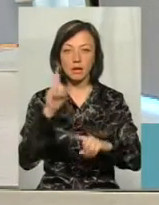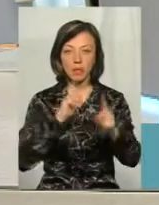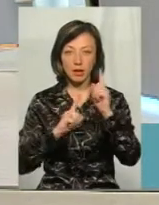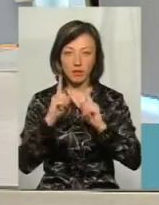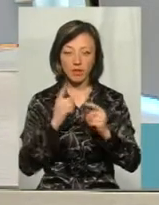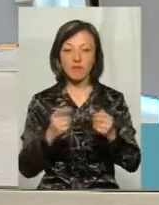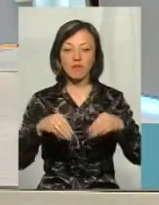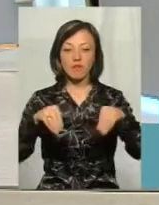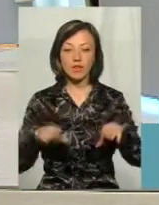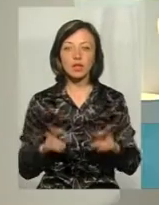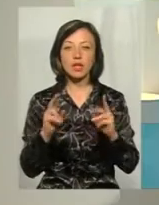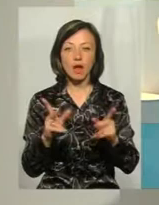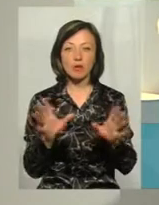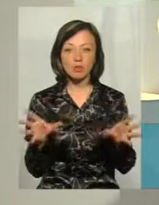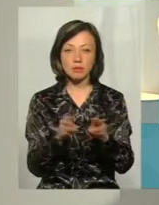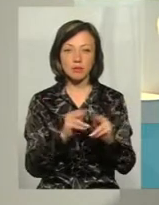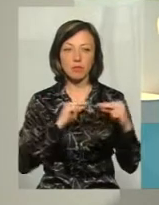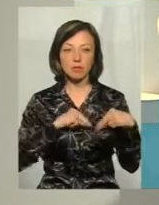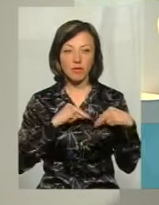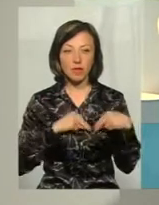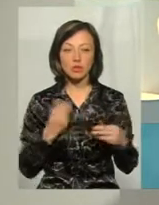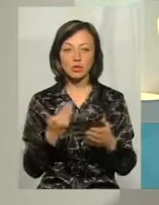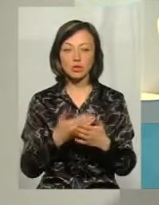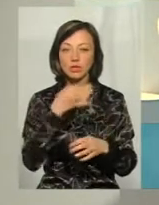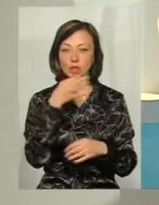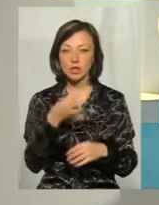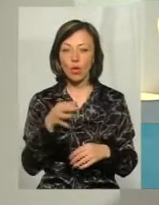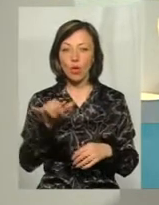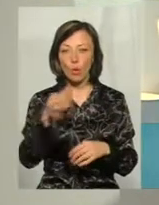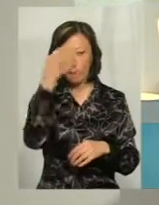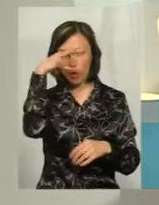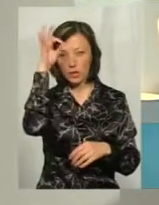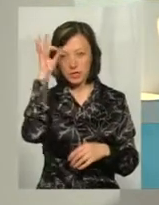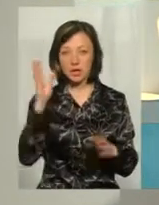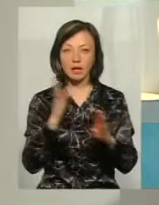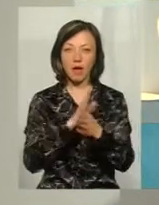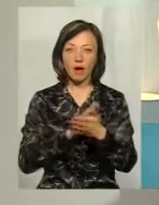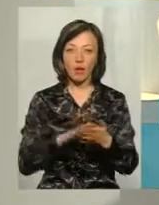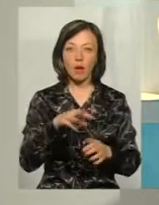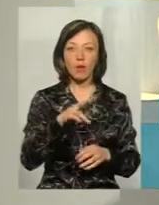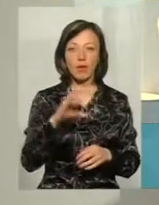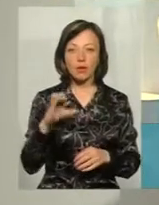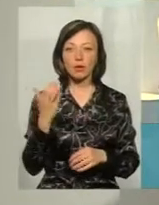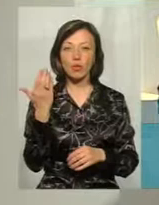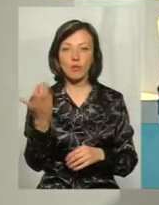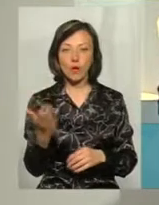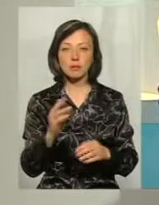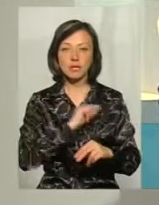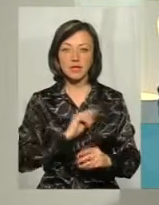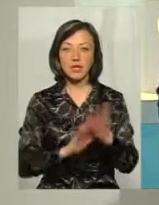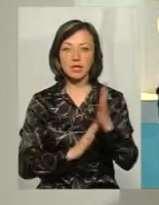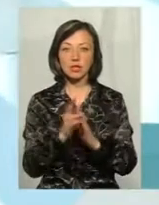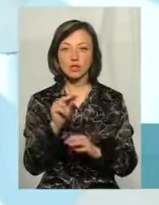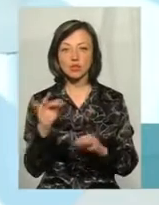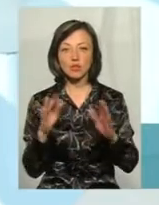якому вирішили, як будете співпрацювати. Тож, скажіть, у поліцейських, екологів та дзвичайників та вас, лісівників, чи